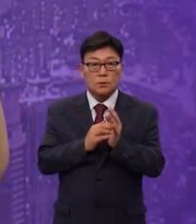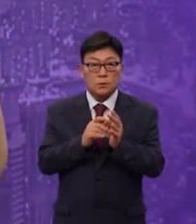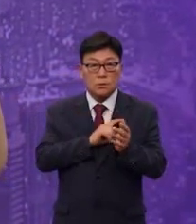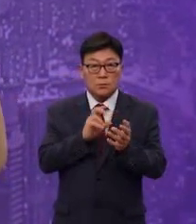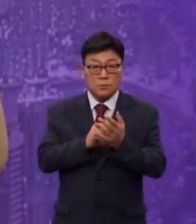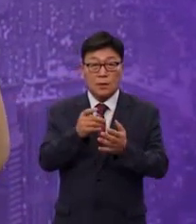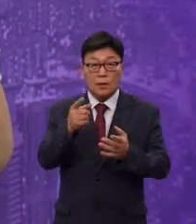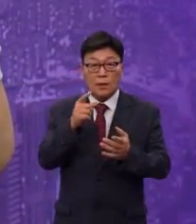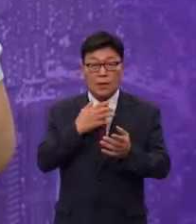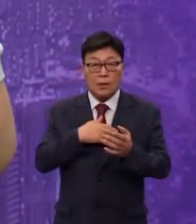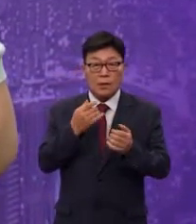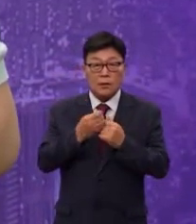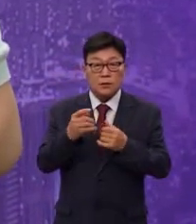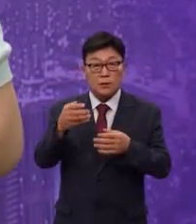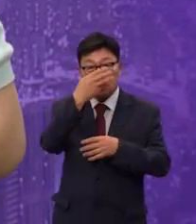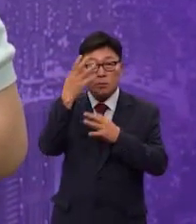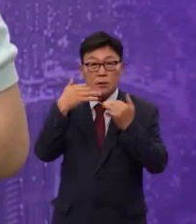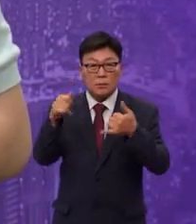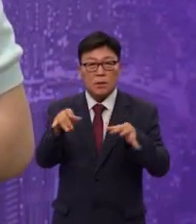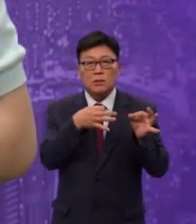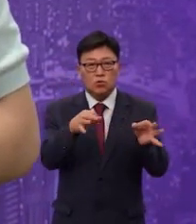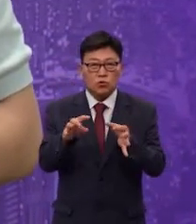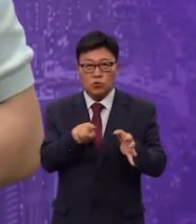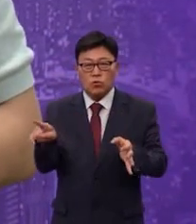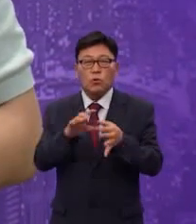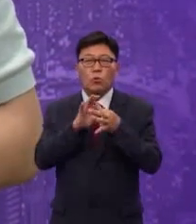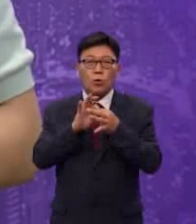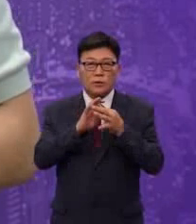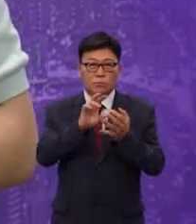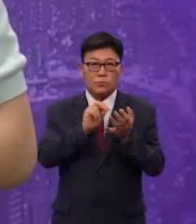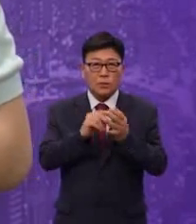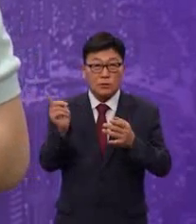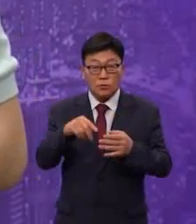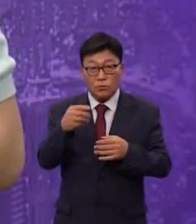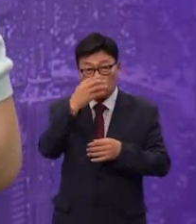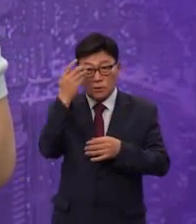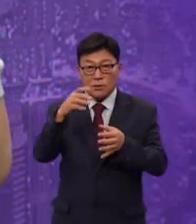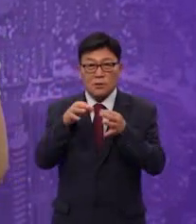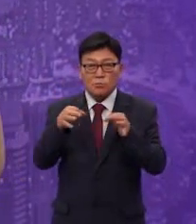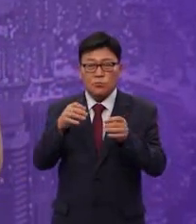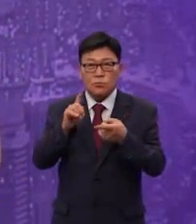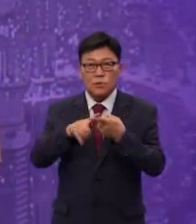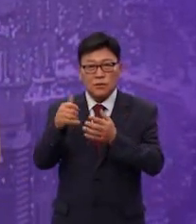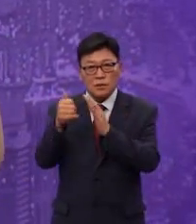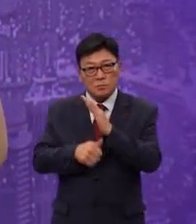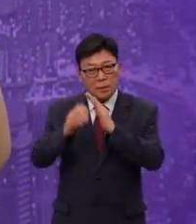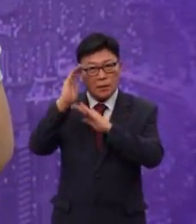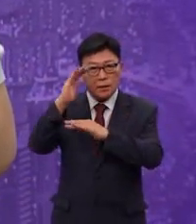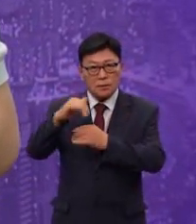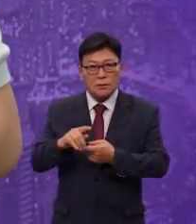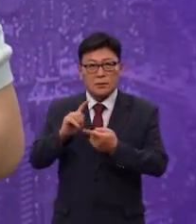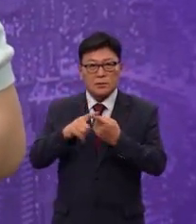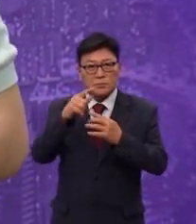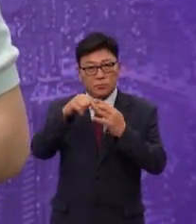제목에서 아시다시피 청년과 금융과 관련된 문제 그리고 청년금융과 관련된 실패 사례에 주목하며